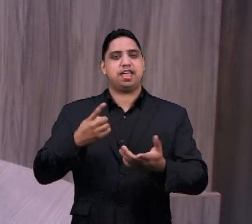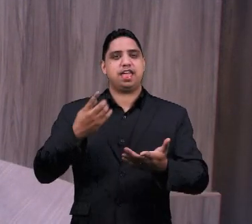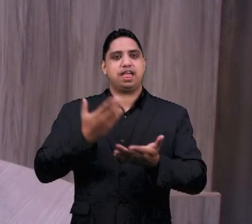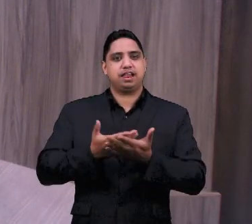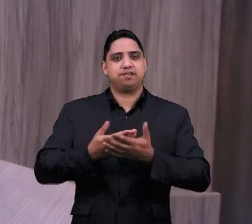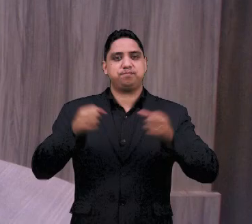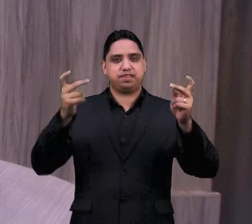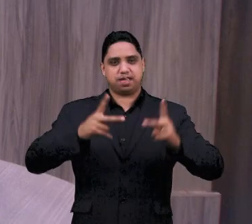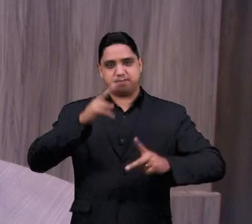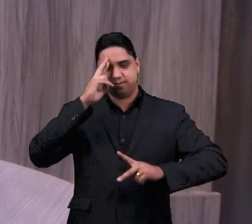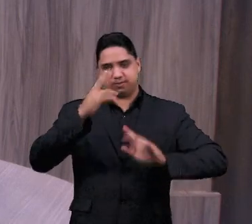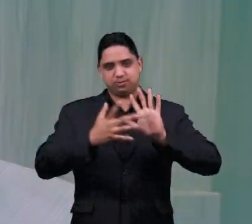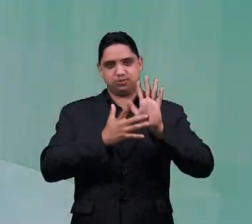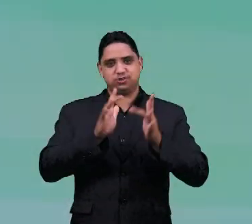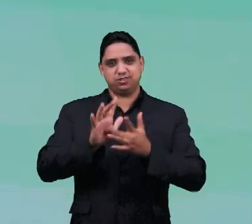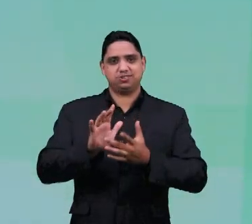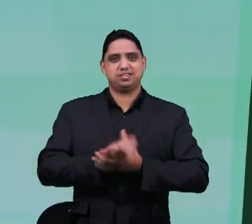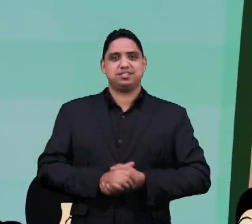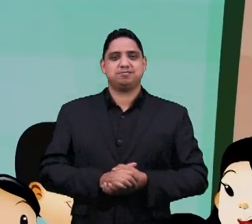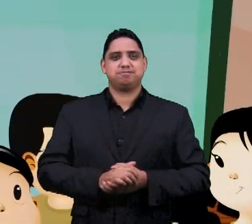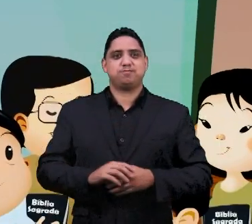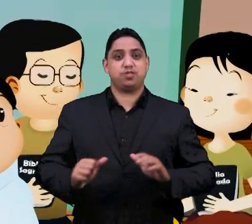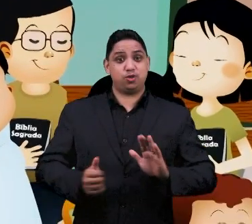et à la paix du Seigneur Jésus.